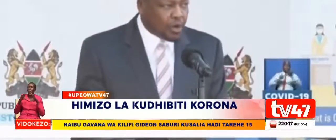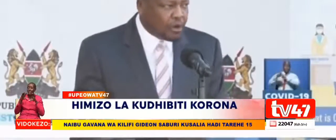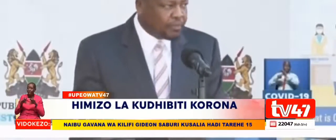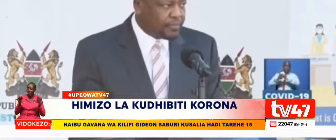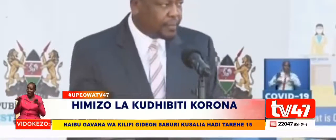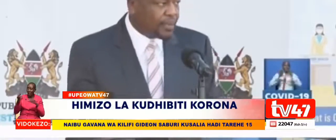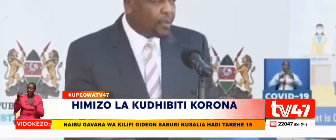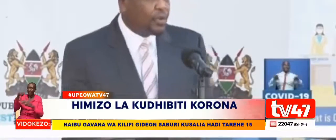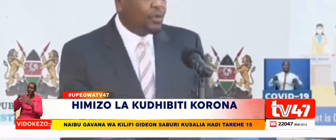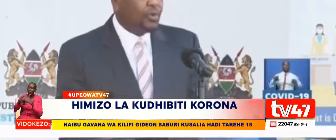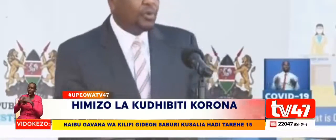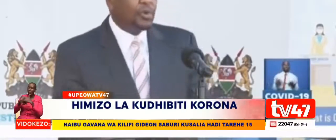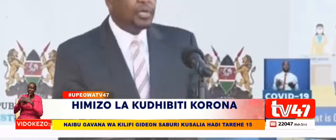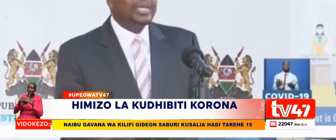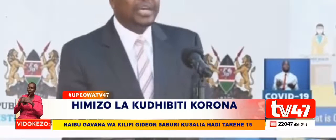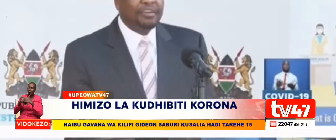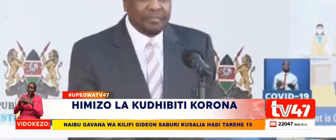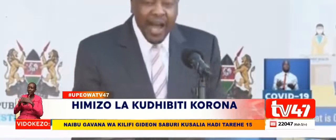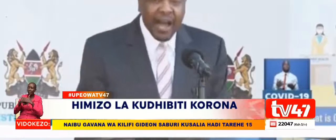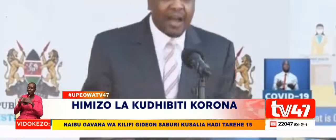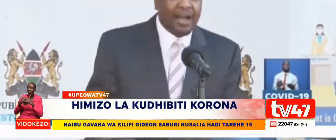soko,